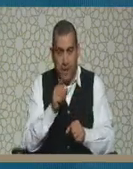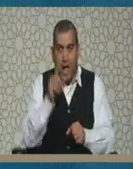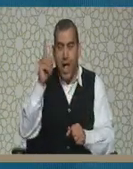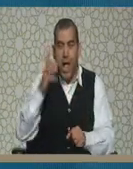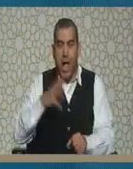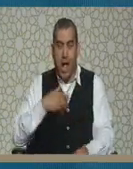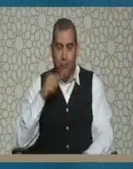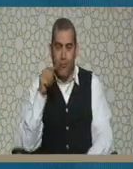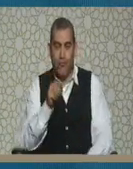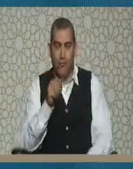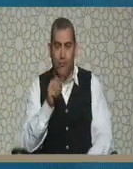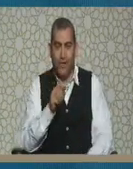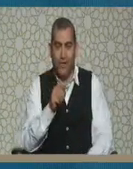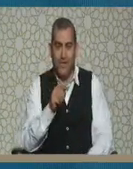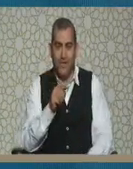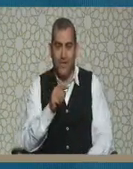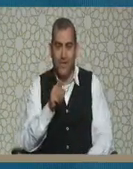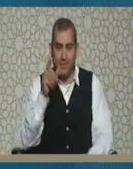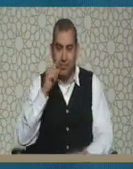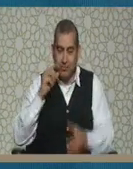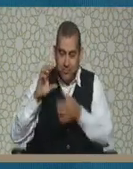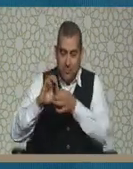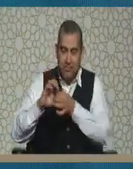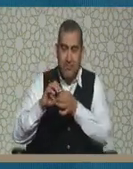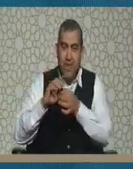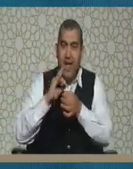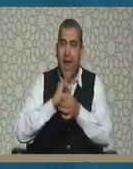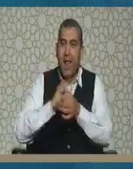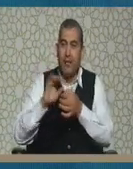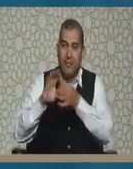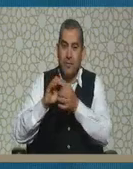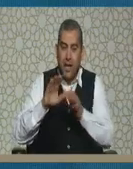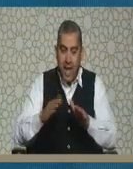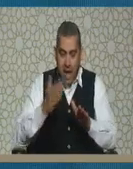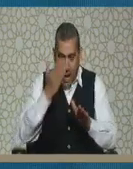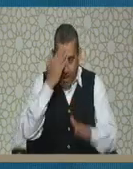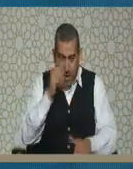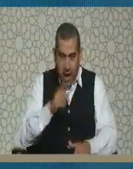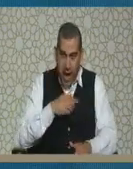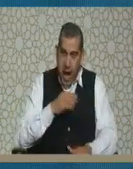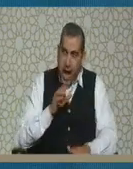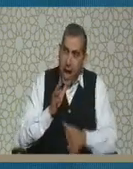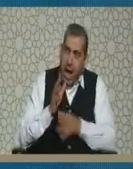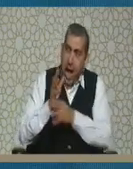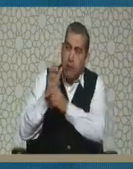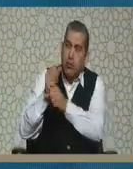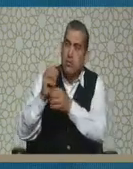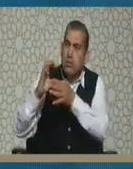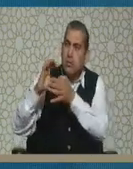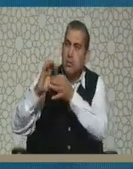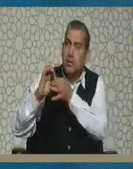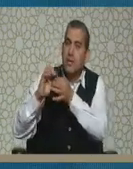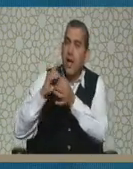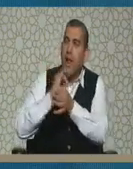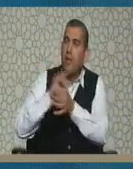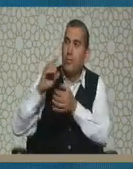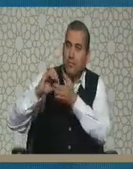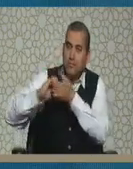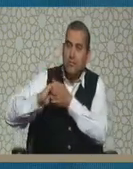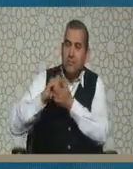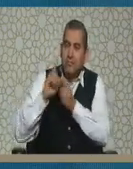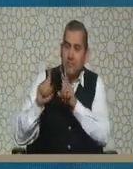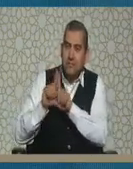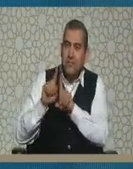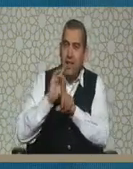ما كان لله دام واتصل يبقى هنا العبد بيفعل العباده لله يبقى يبقى